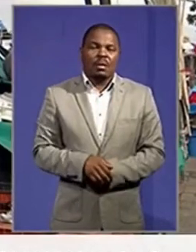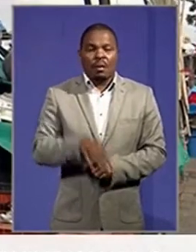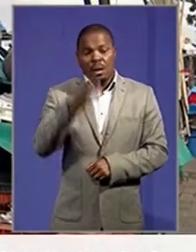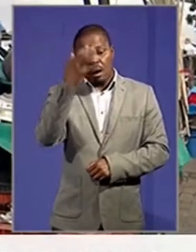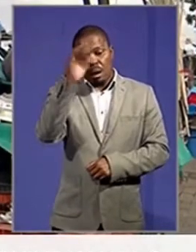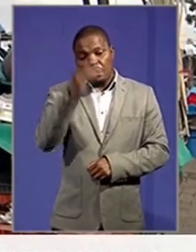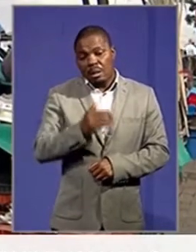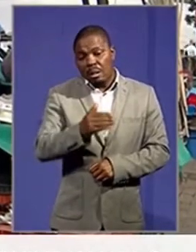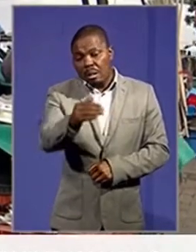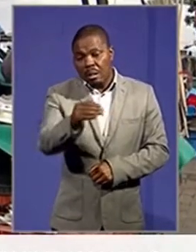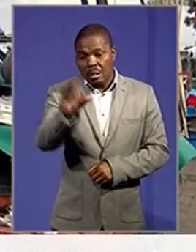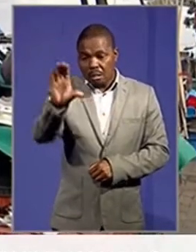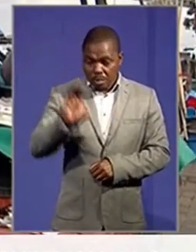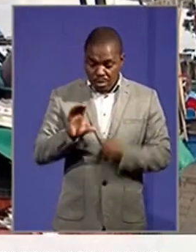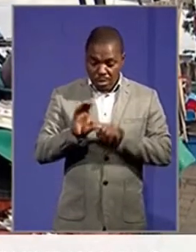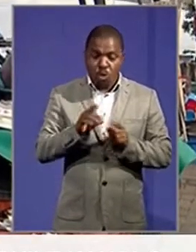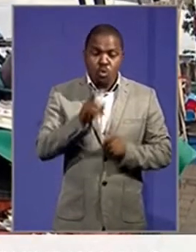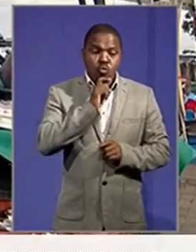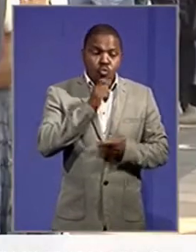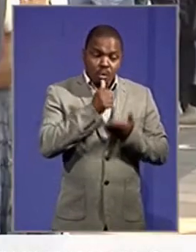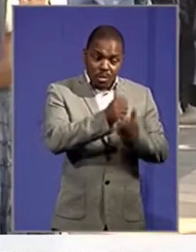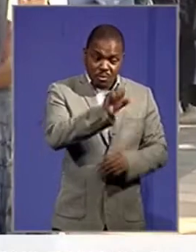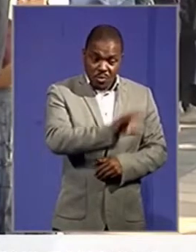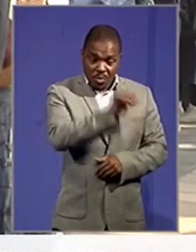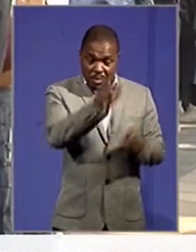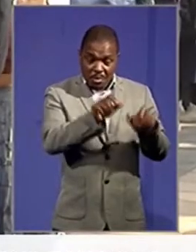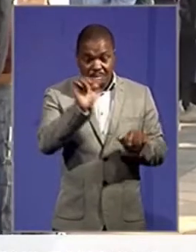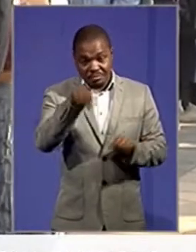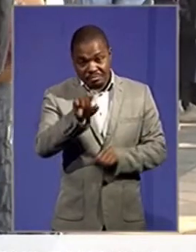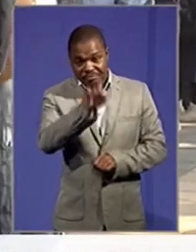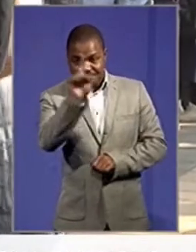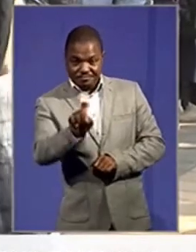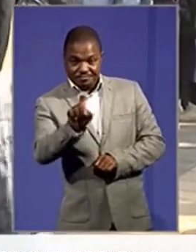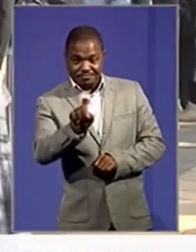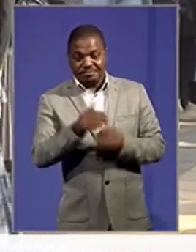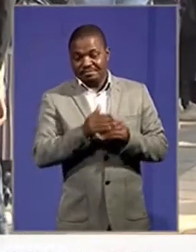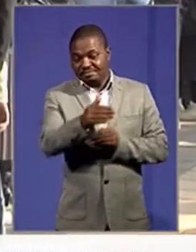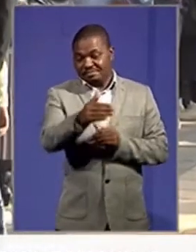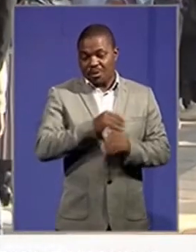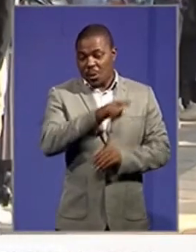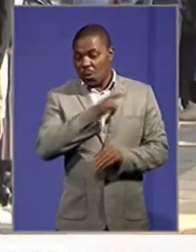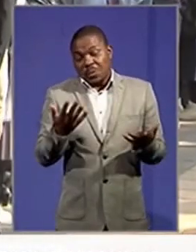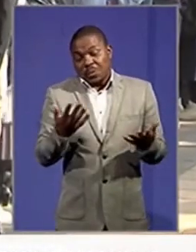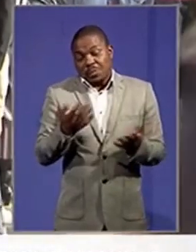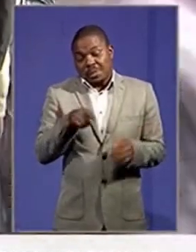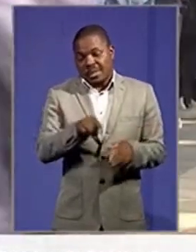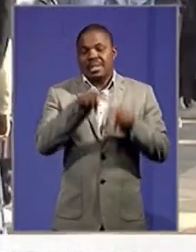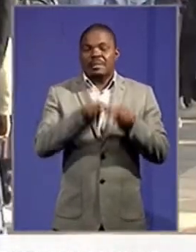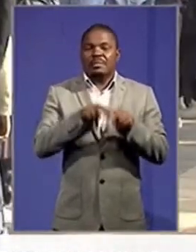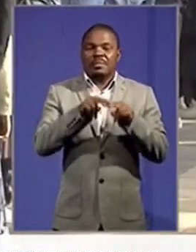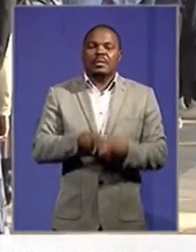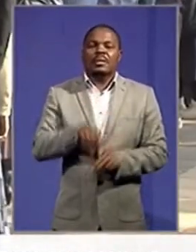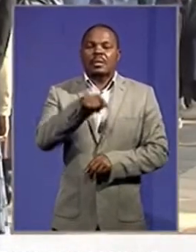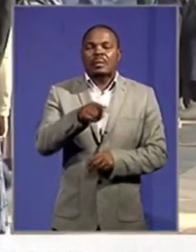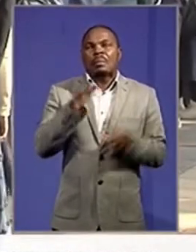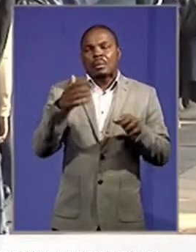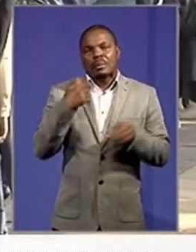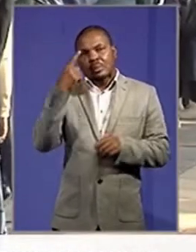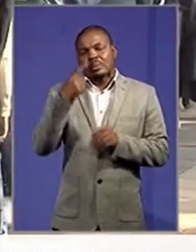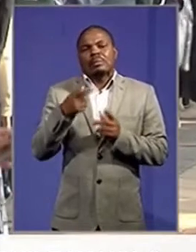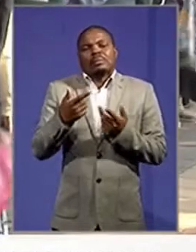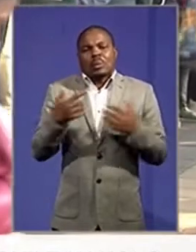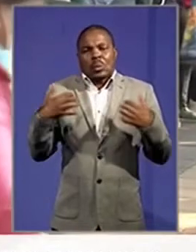kgona ho sebedisa ditjhelete tseno bakeng sa molemo wa Afrika Borwa na nakong e kgutshwanyane kapa e tla ba nako e telele mme sena na se batla se fana ka kgao haholo